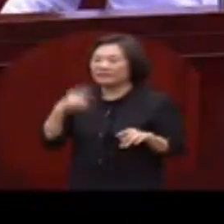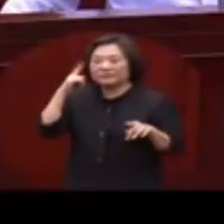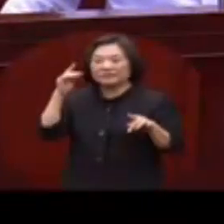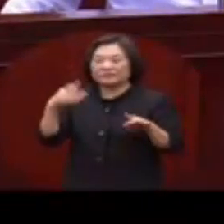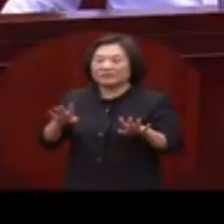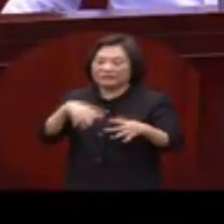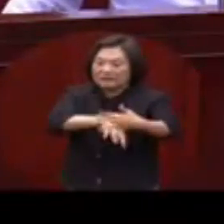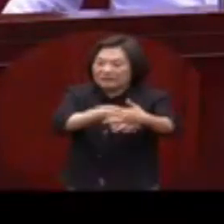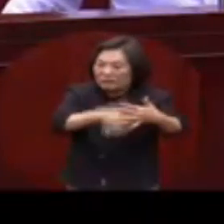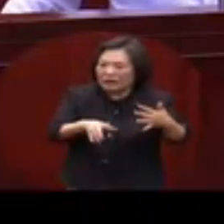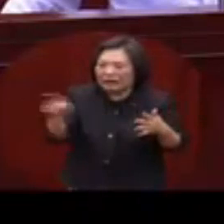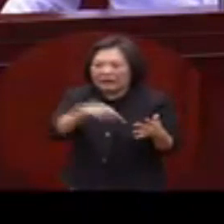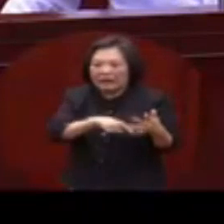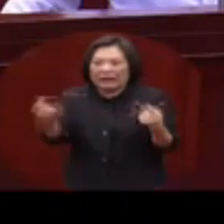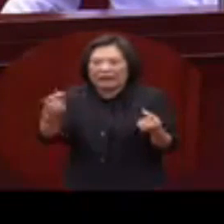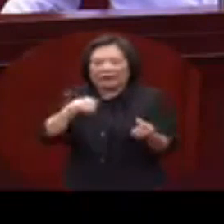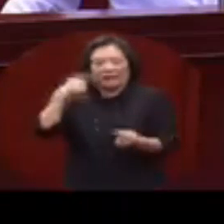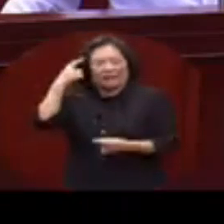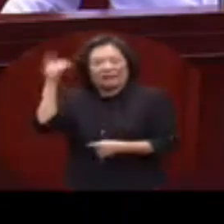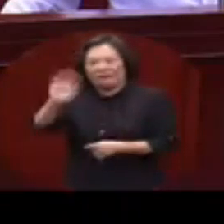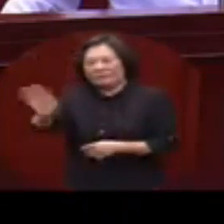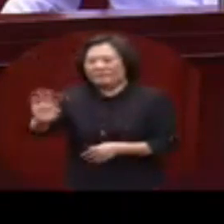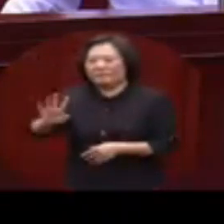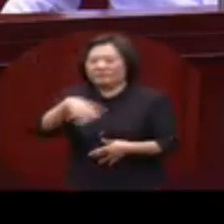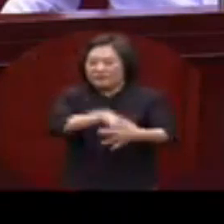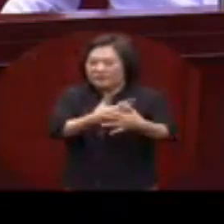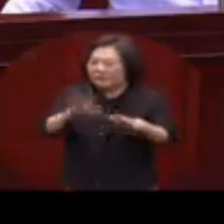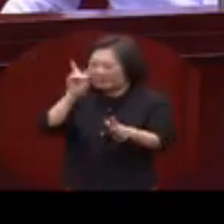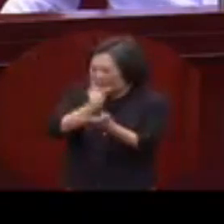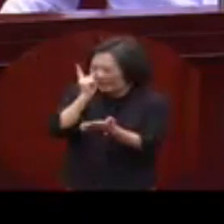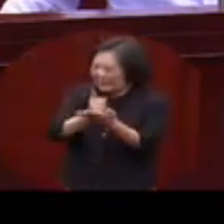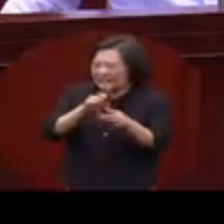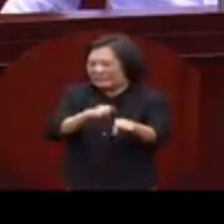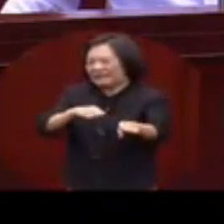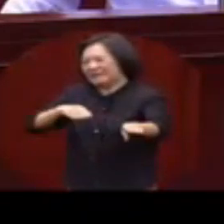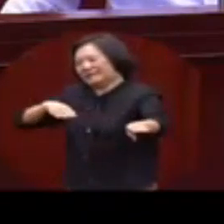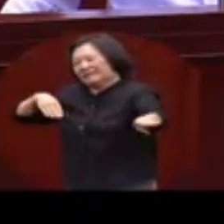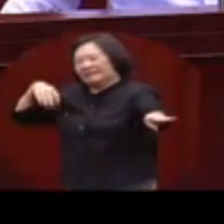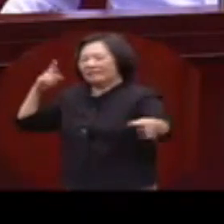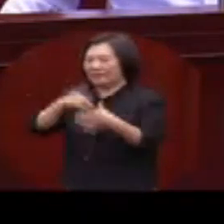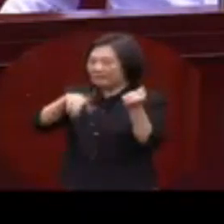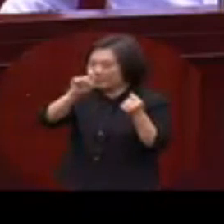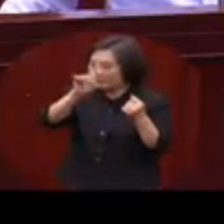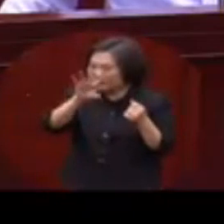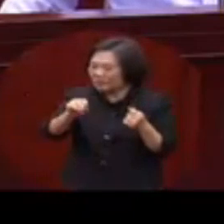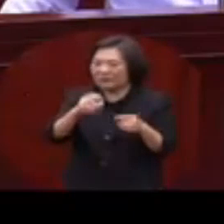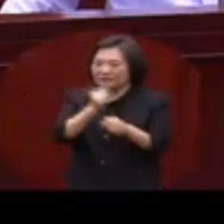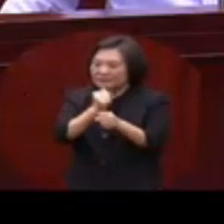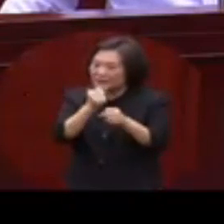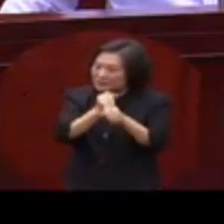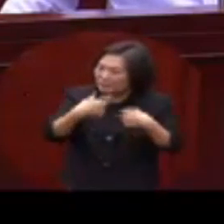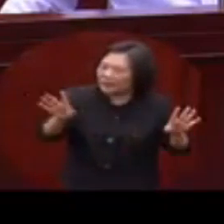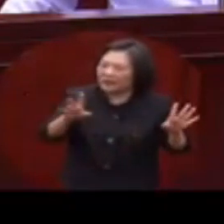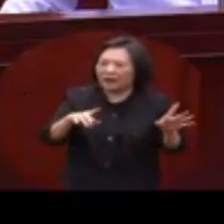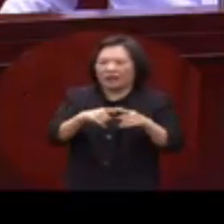蹈内湖的问题。现在内湖的交通问题是，内湖每天有150,000人从外面进去上班，在下班再从150,000人离